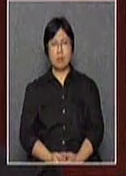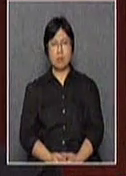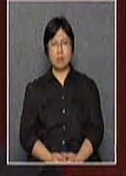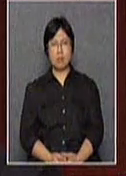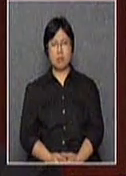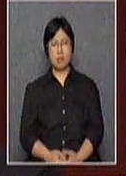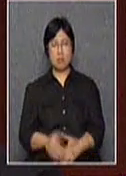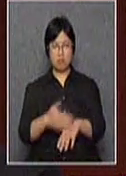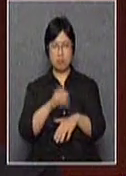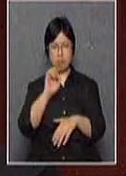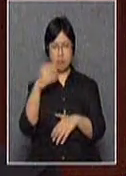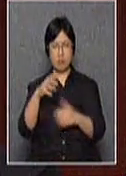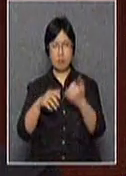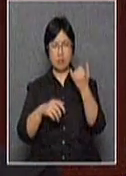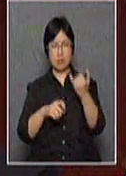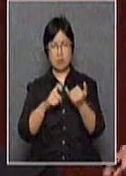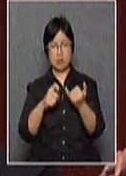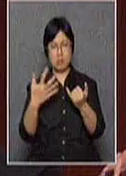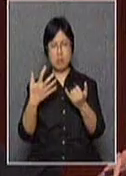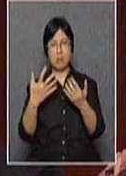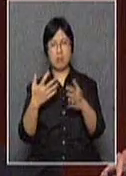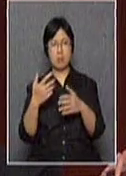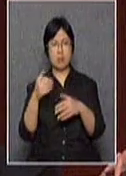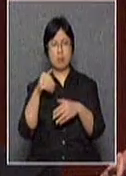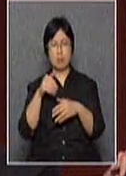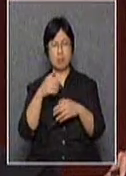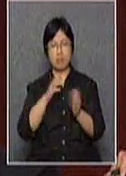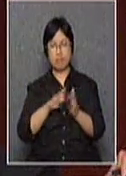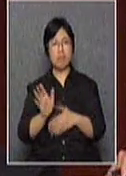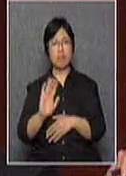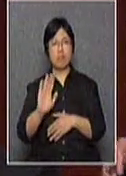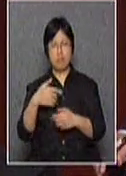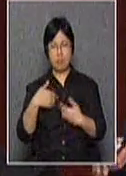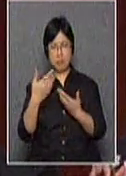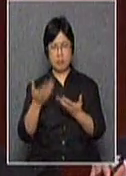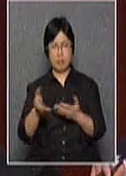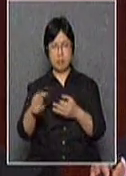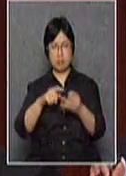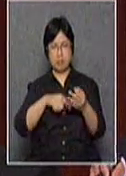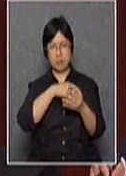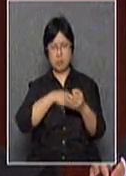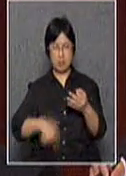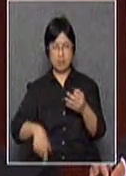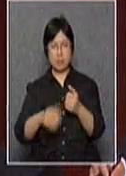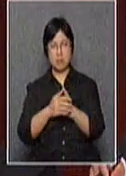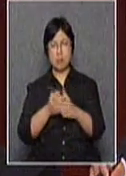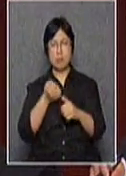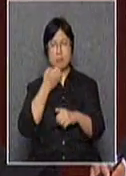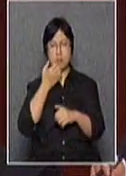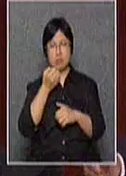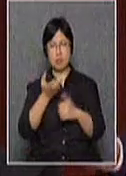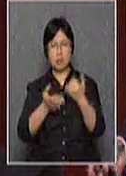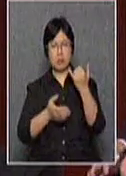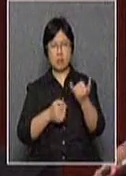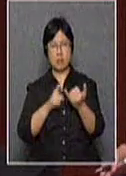正如我剛才說呢，就695項我們是不需要處理的。現在我請陳志全議員動議第